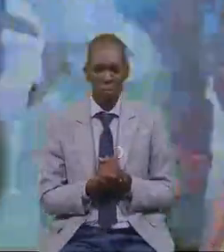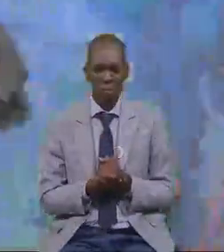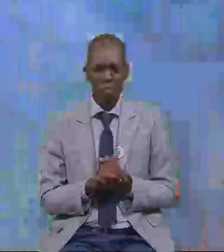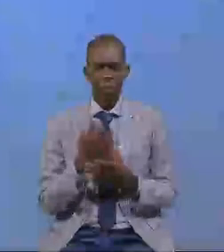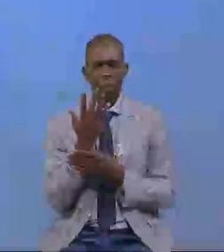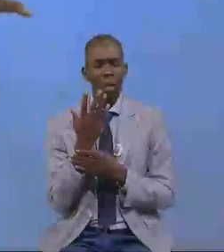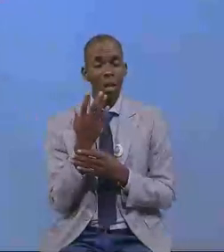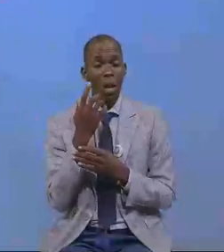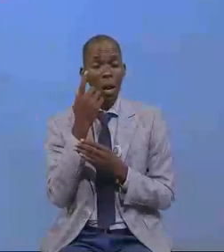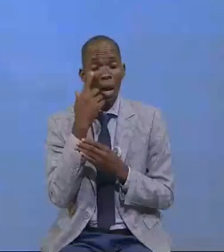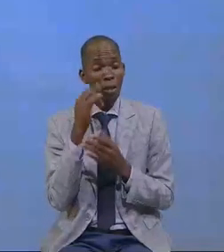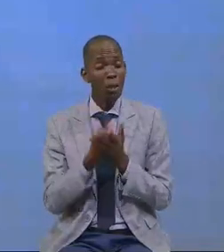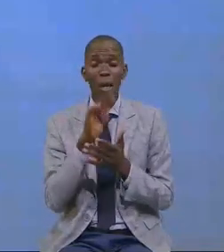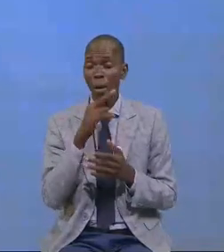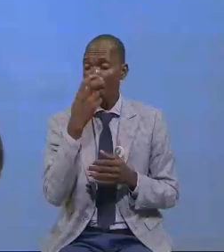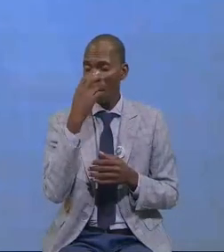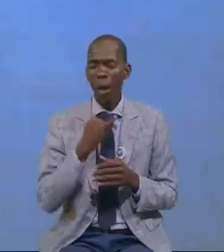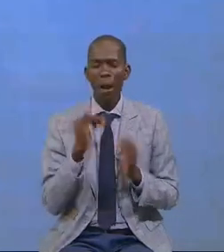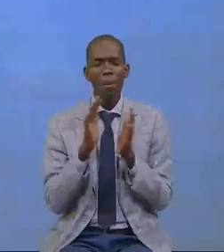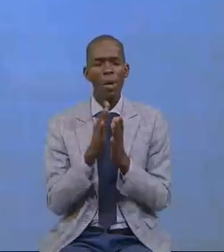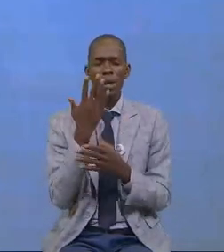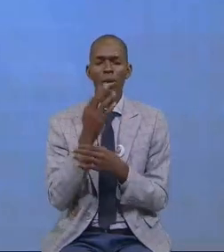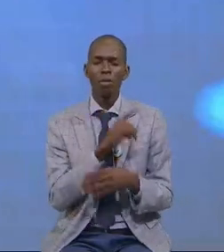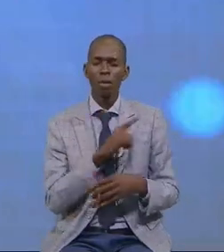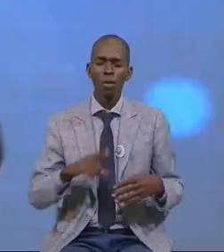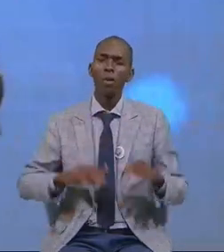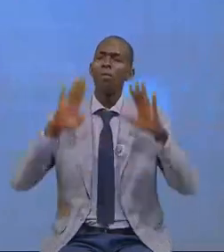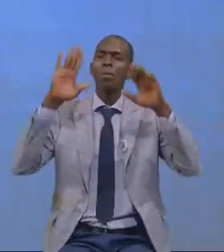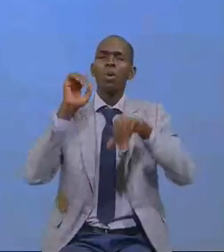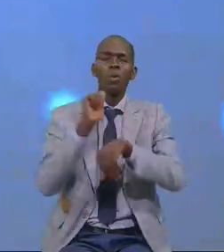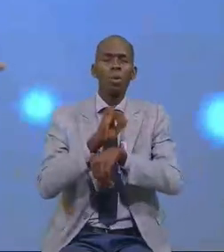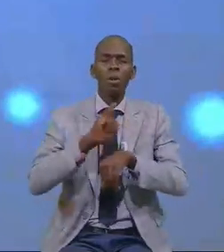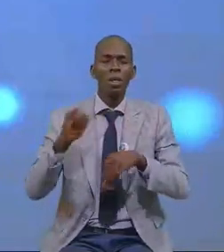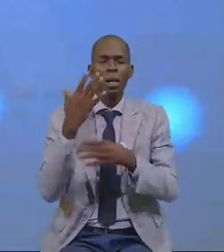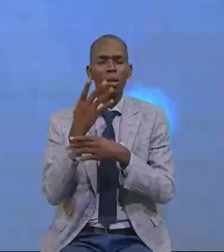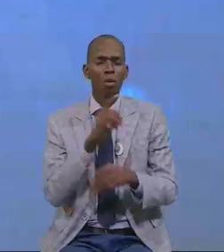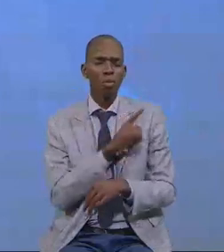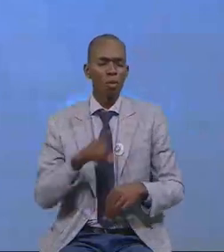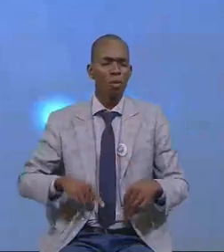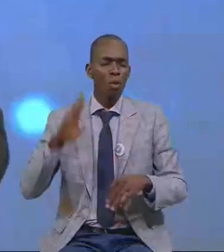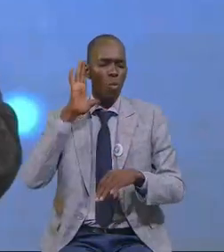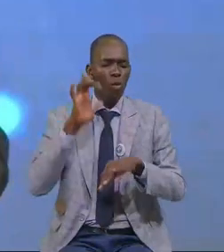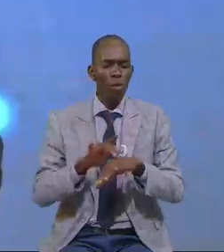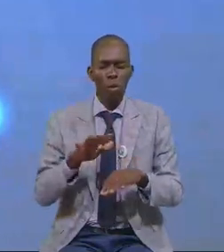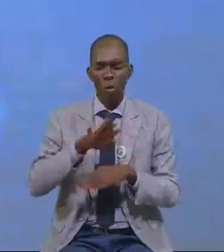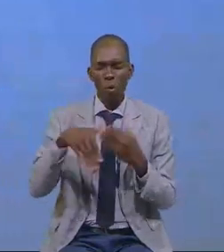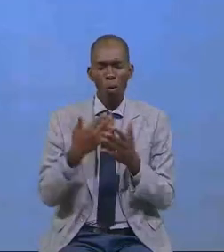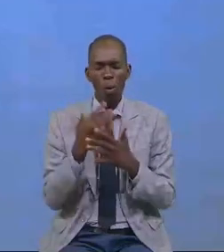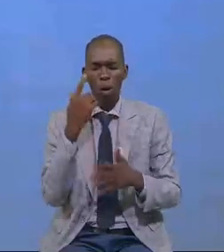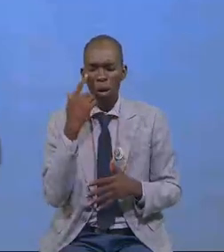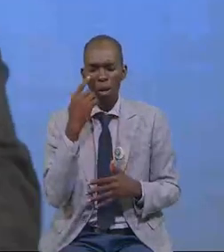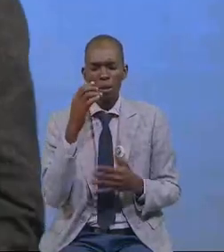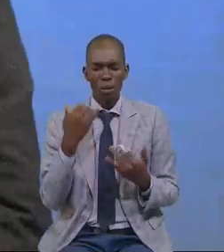Les yeux aveugles, je prie que la main du Seigneur, les mains de miracle du Seigneur vous touchent maintenant et que